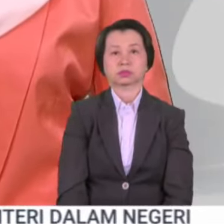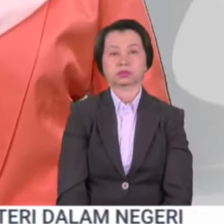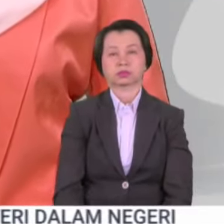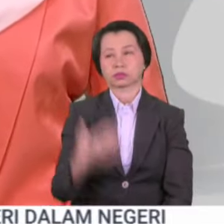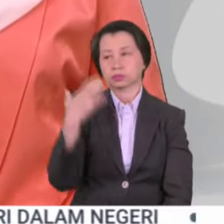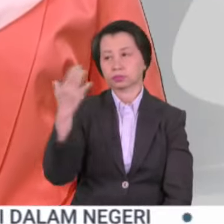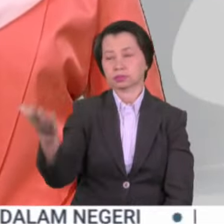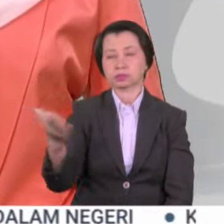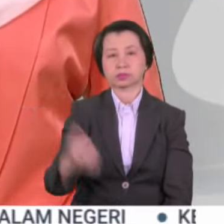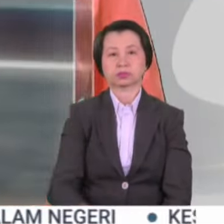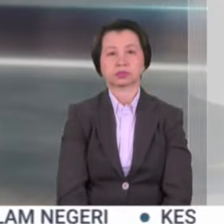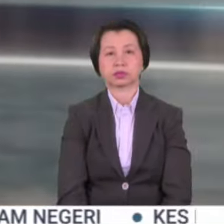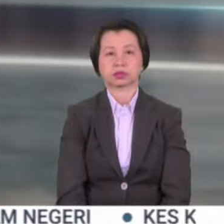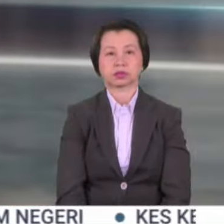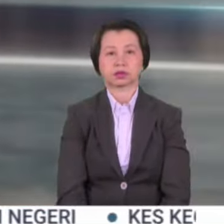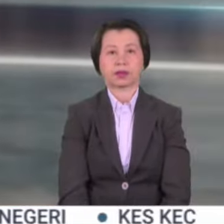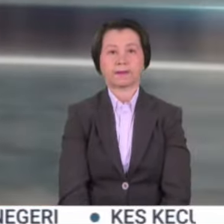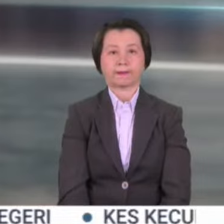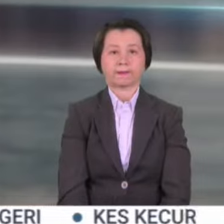Terima kasih, Amalina.